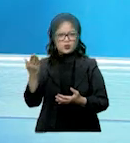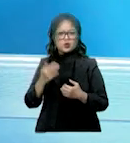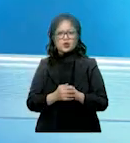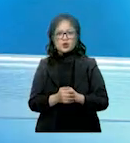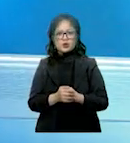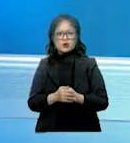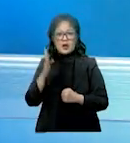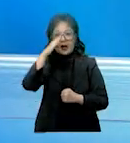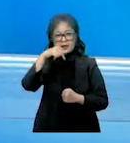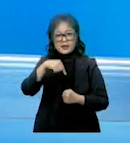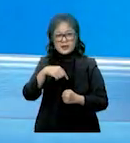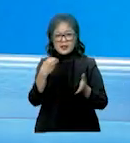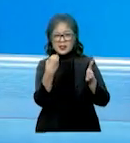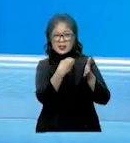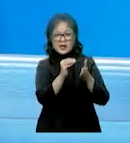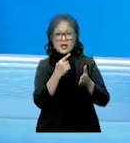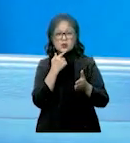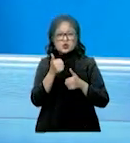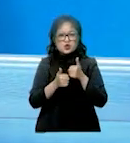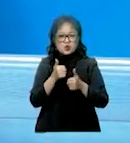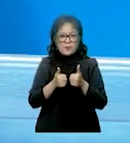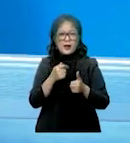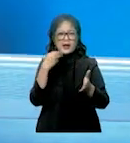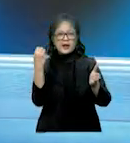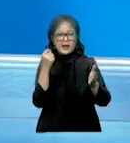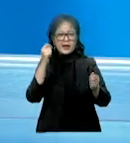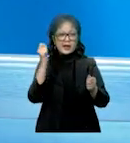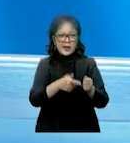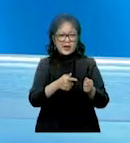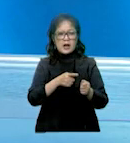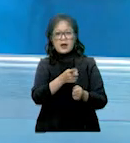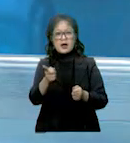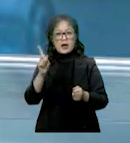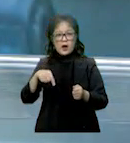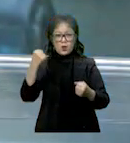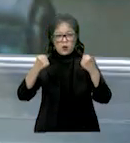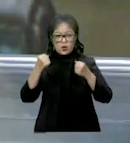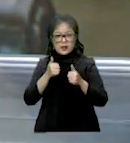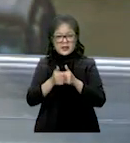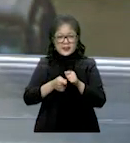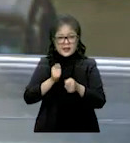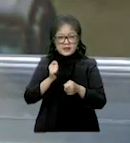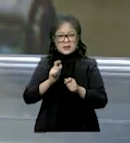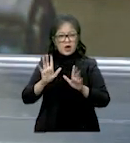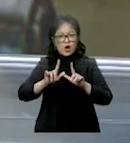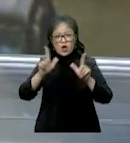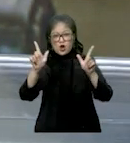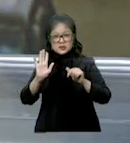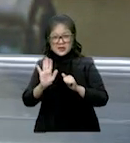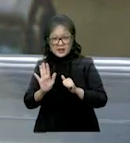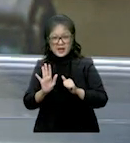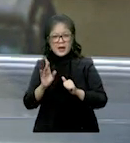Mulai hari ini tilang uji emisi diberlakukan dan sanksi denda akan dijatuhkan kepada mereka yang kendaraannya tidak lolos uji